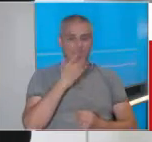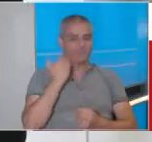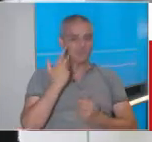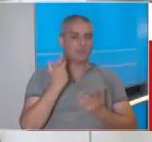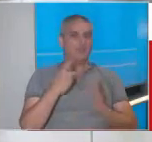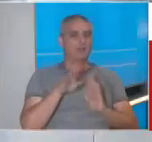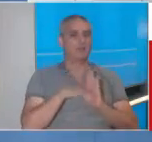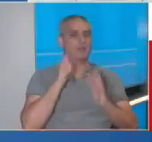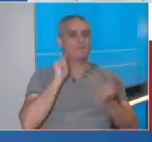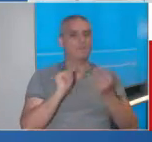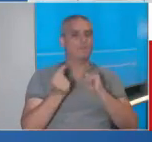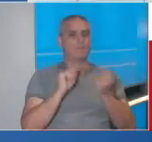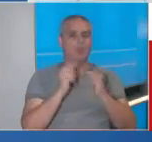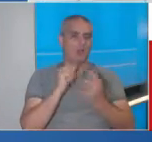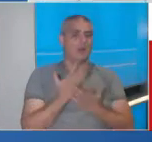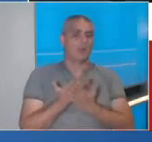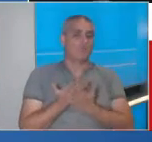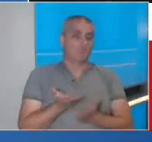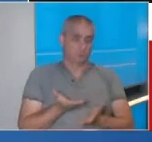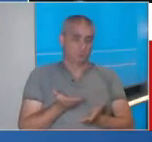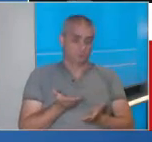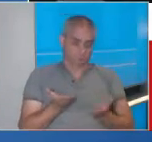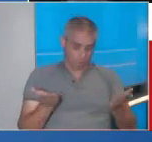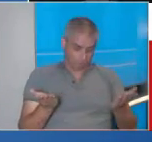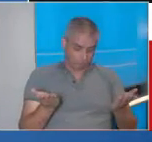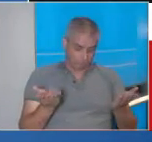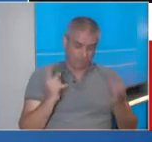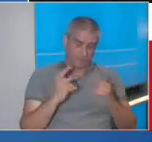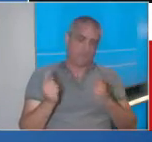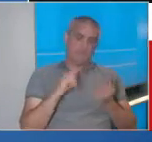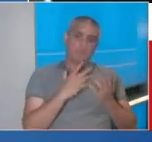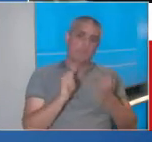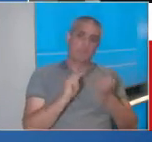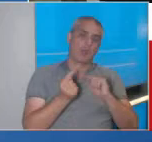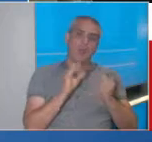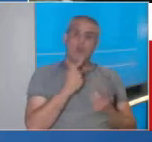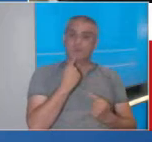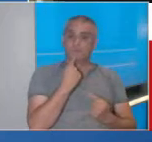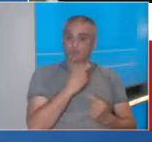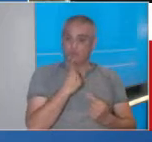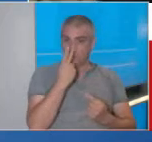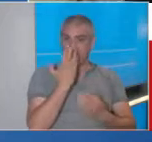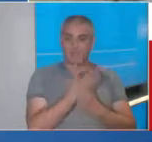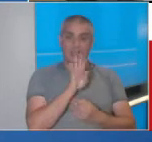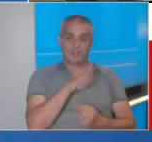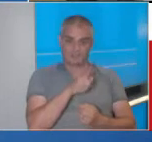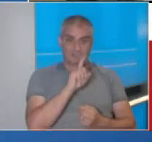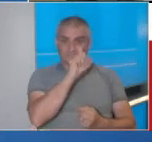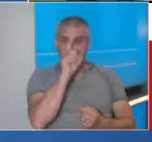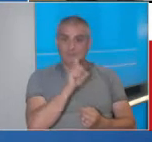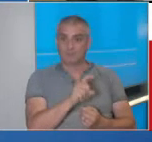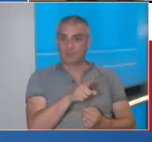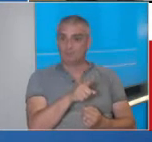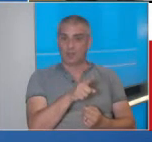מה שנקרא מחלוקת על העובדות, וגם מאוחר יותר מחלוקת על הפרשנות. אם אנחנו ראינו בתיק 4000, למשל סימן שאלה